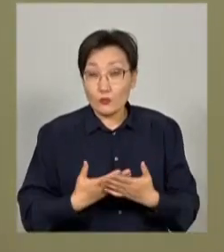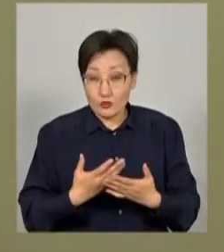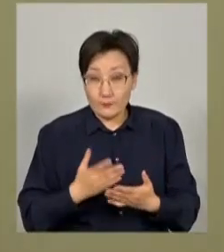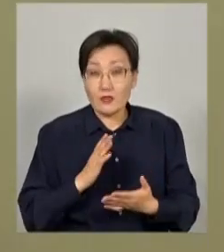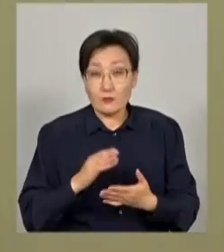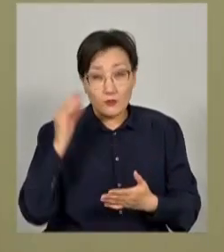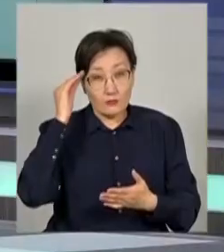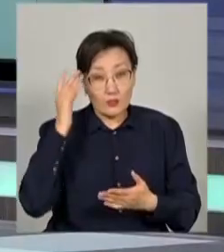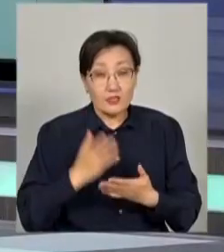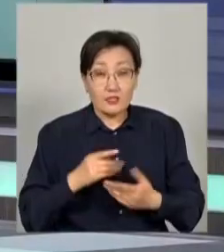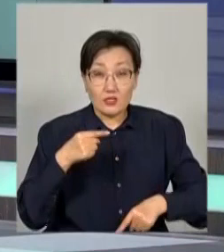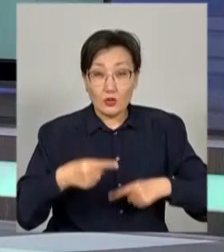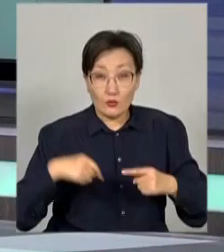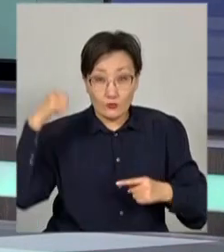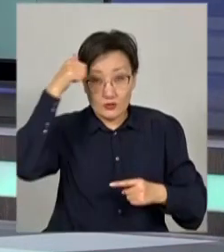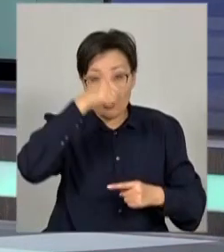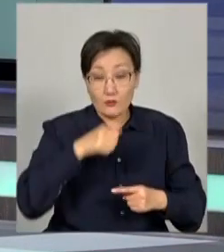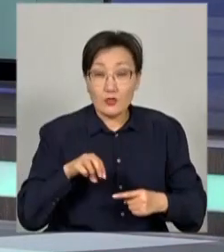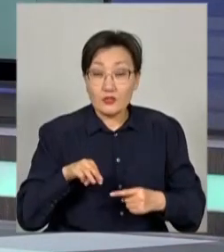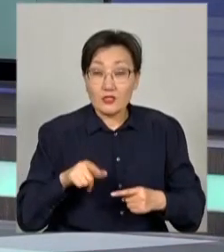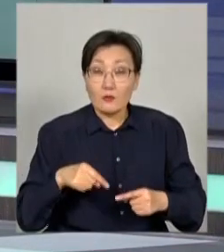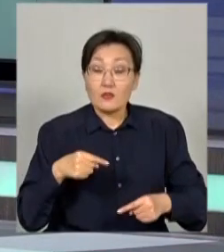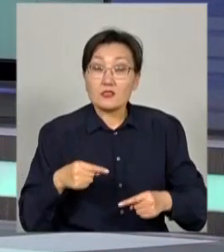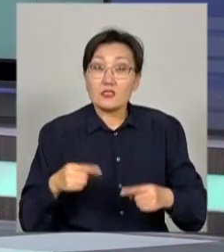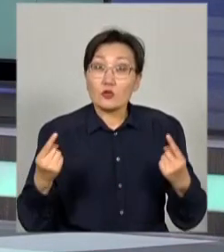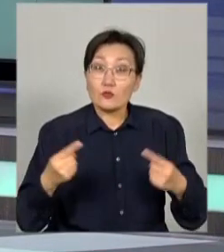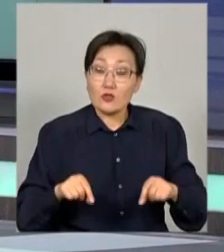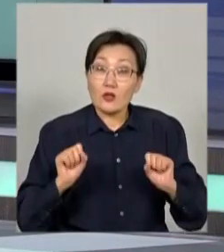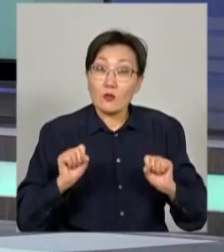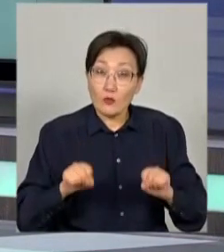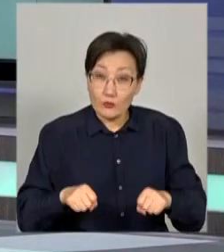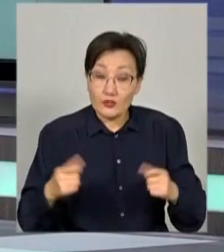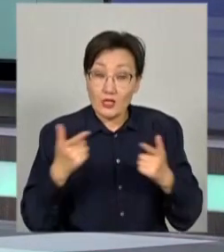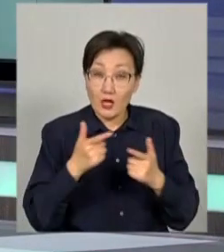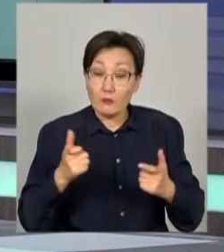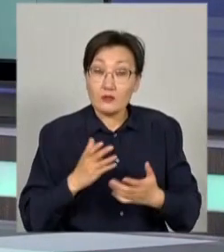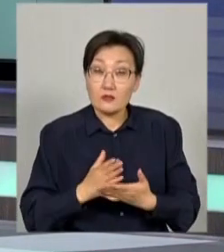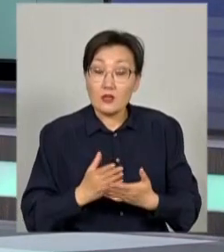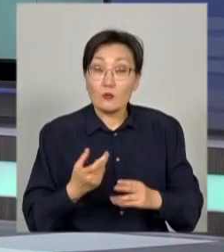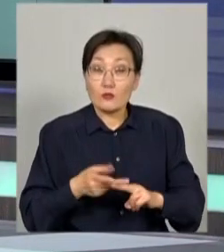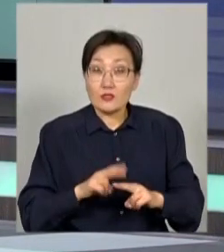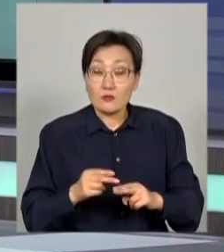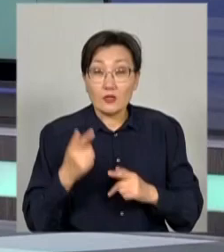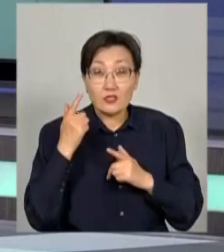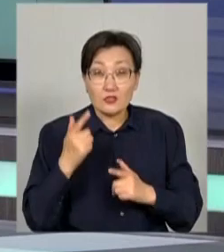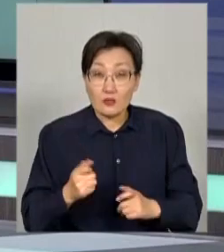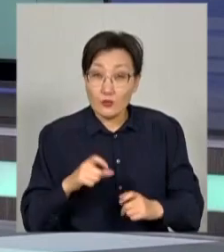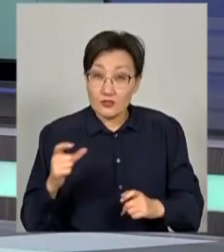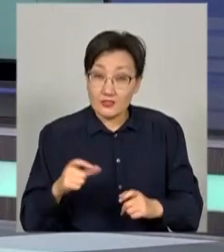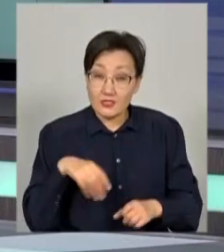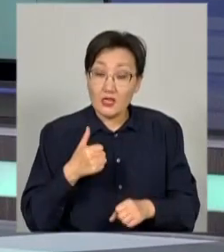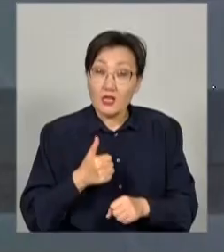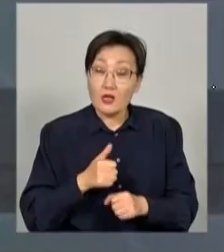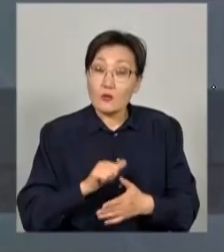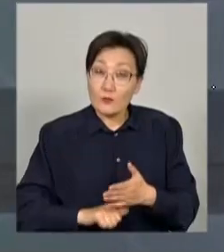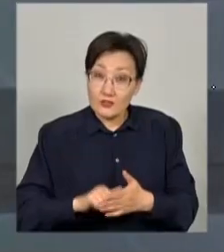жатыр. Келер жылы теңгеміз тағы құнсызданады деген ақпараттар бар. Белгілі бір дәрежеде бұл ақпараттардың экономикалық негіздері